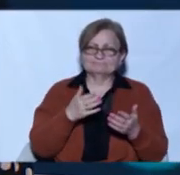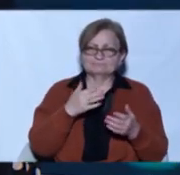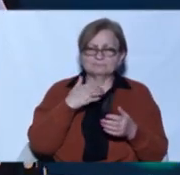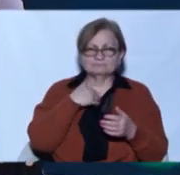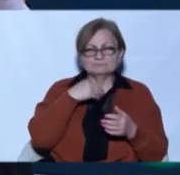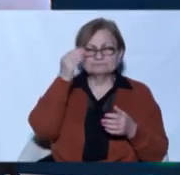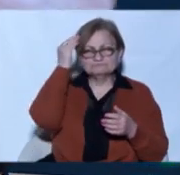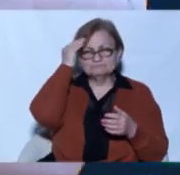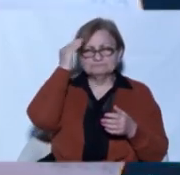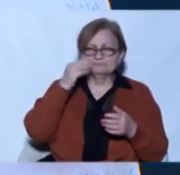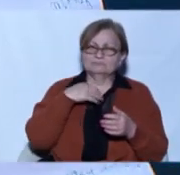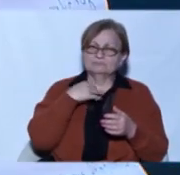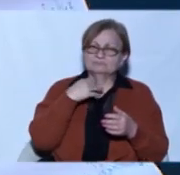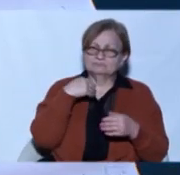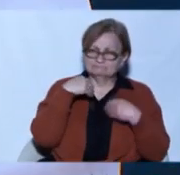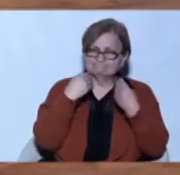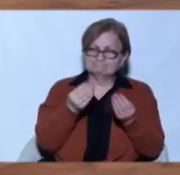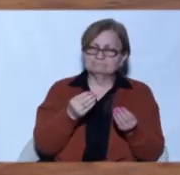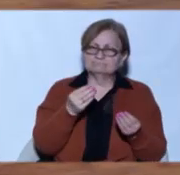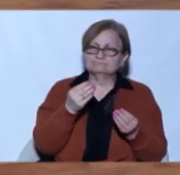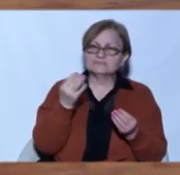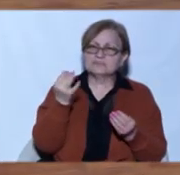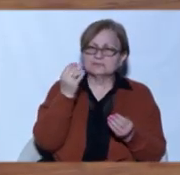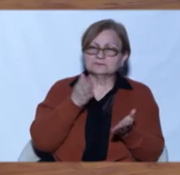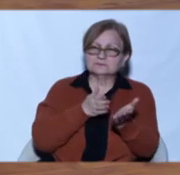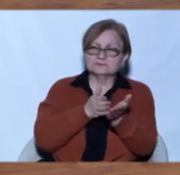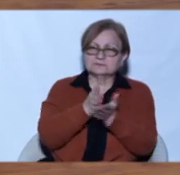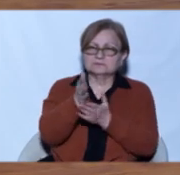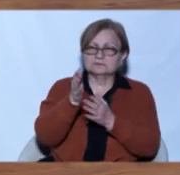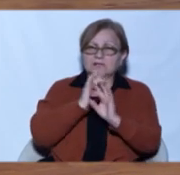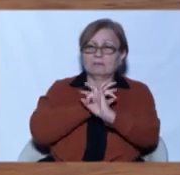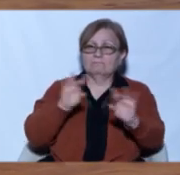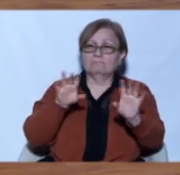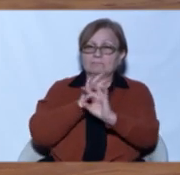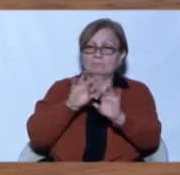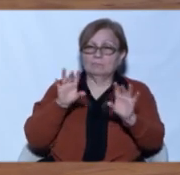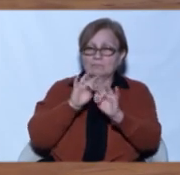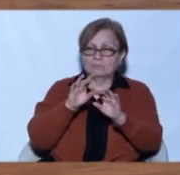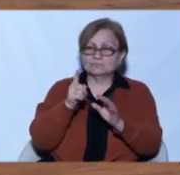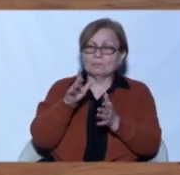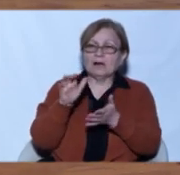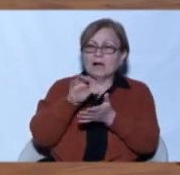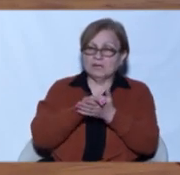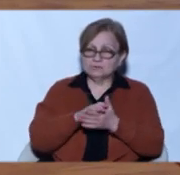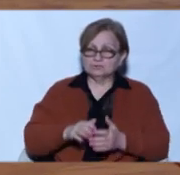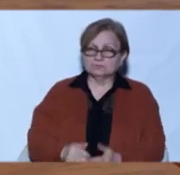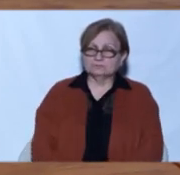აზრით ძალიან საინტერესო გზას მოთხრობის გასაცნობიერებლად